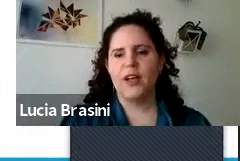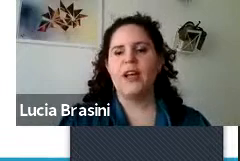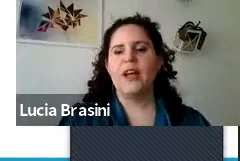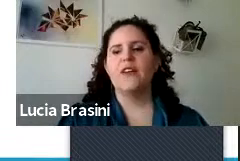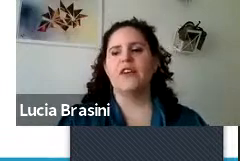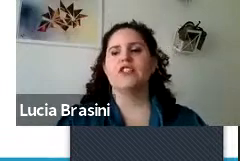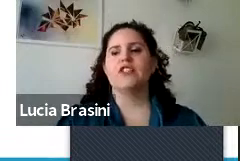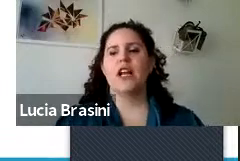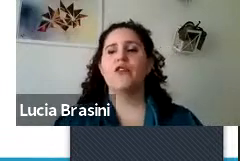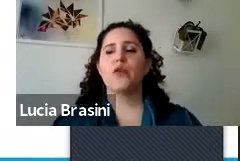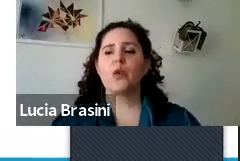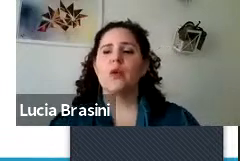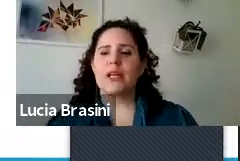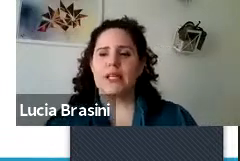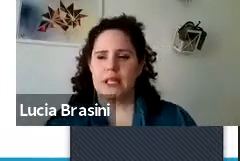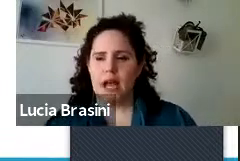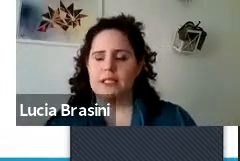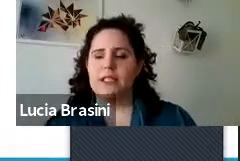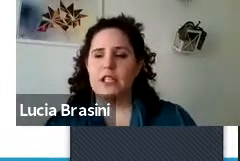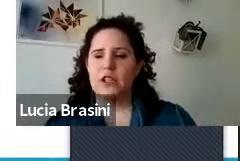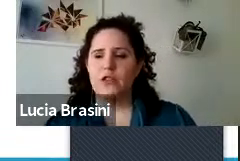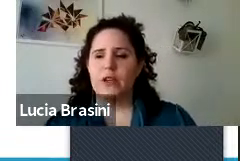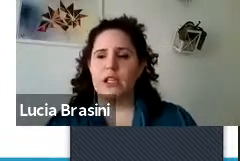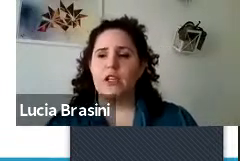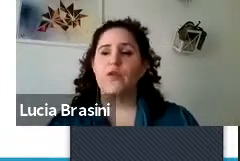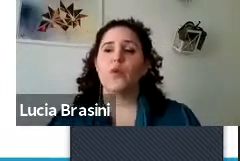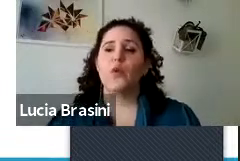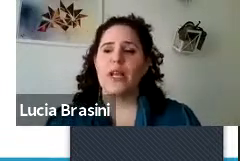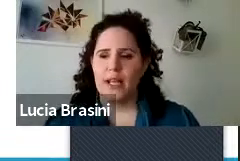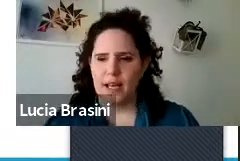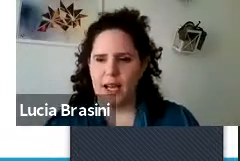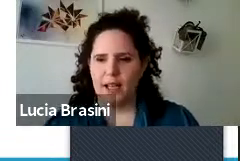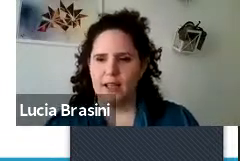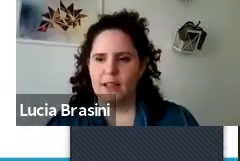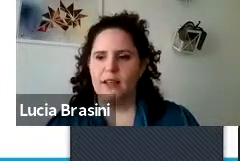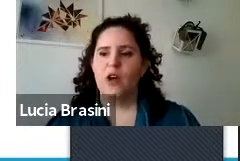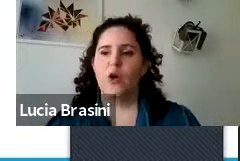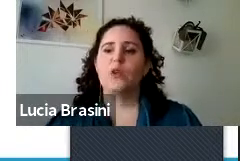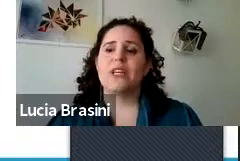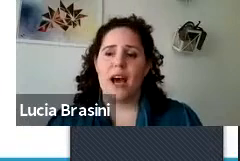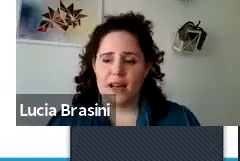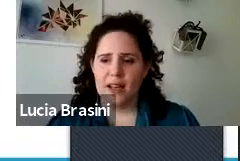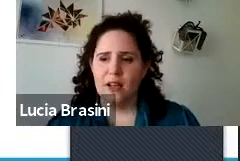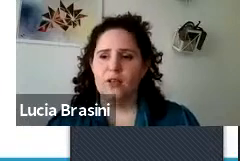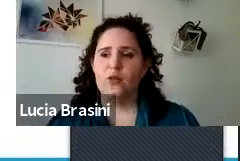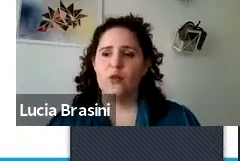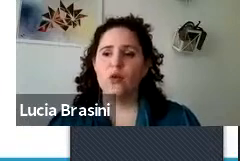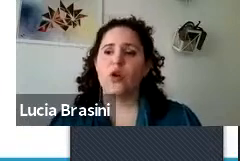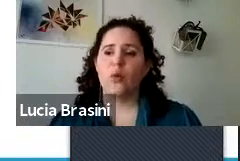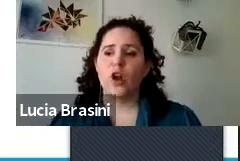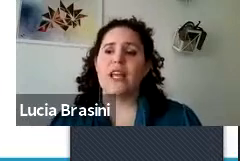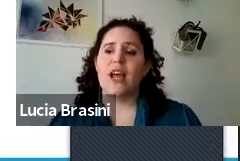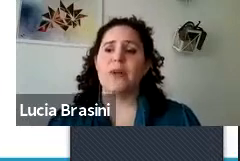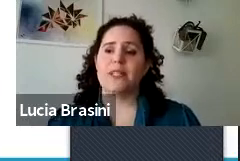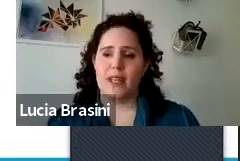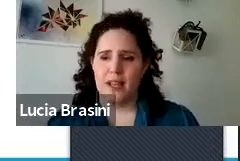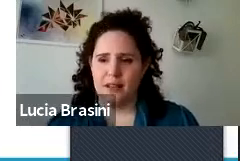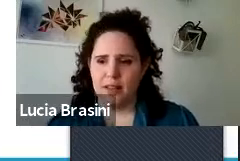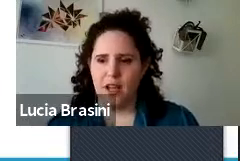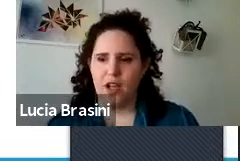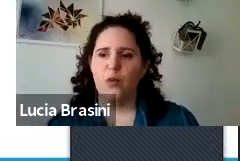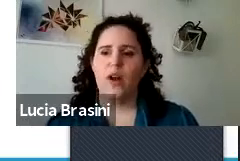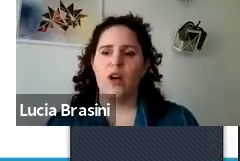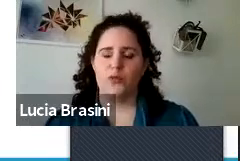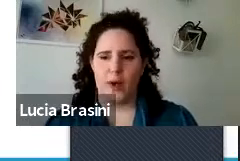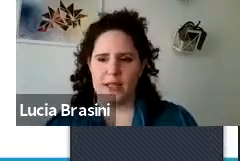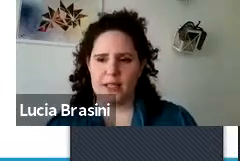spazio. Invece la fruibilità significa di fruire, usare tutto quello che è